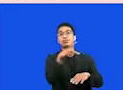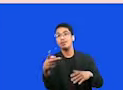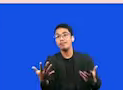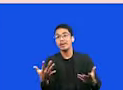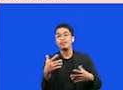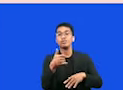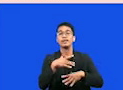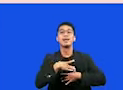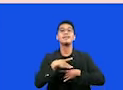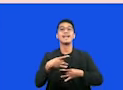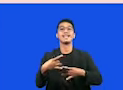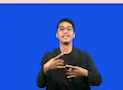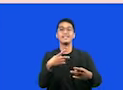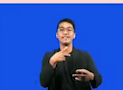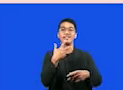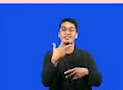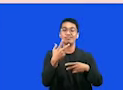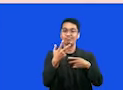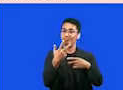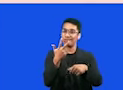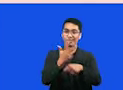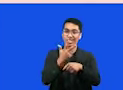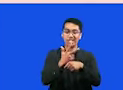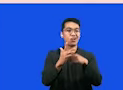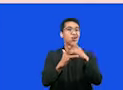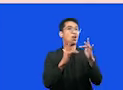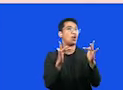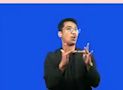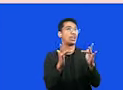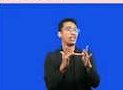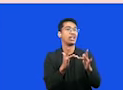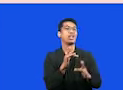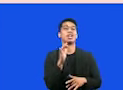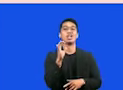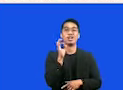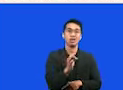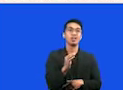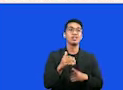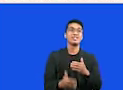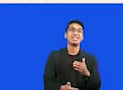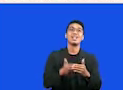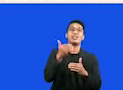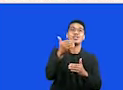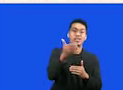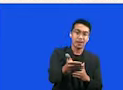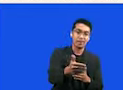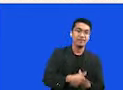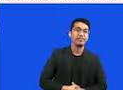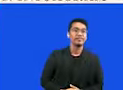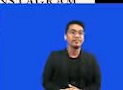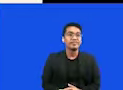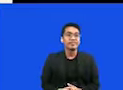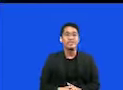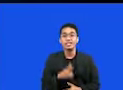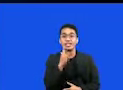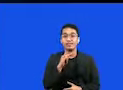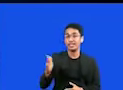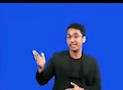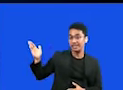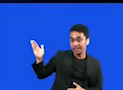lagi di video online kayak gitu baik terus selanjutnya nah seperti ini